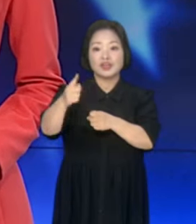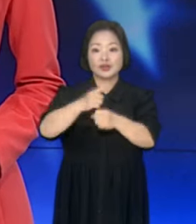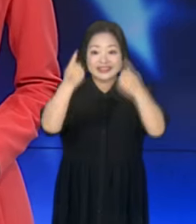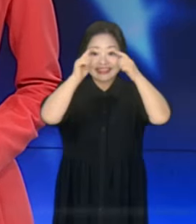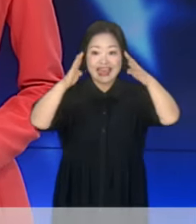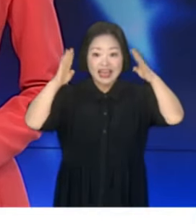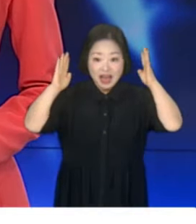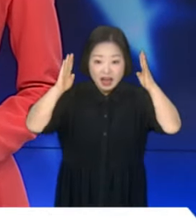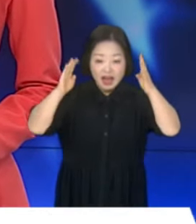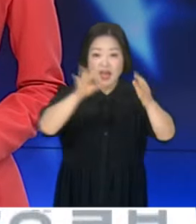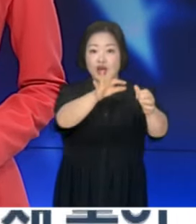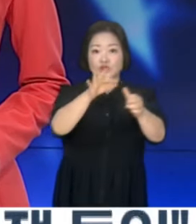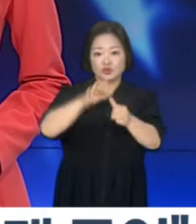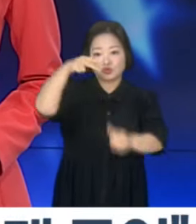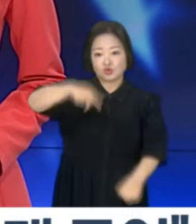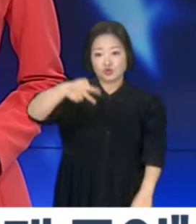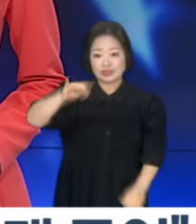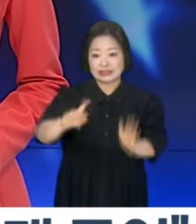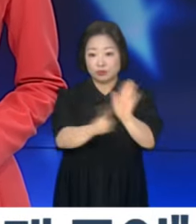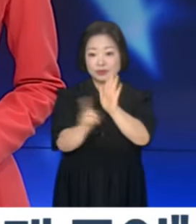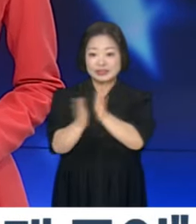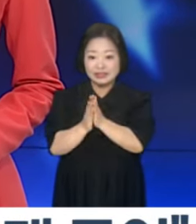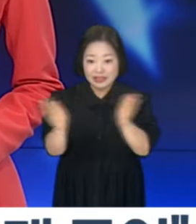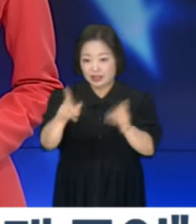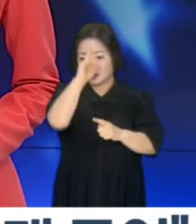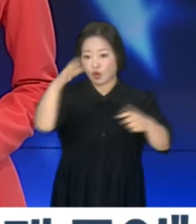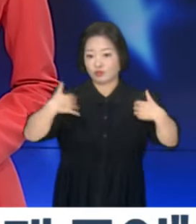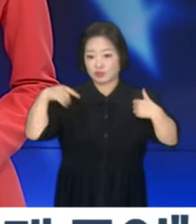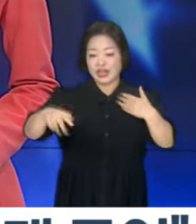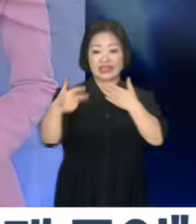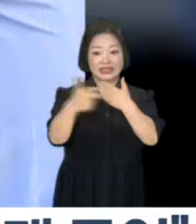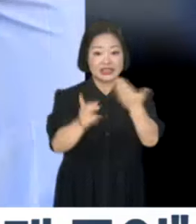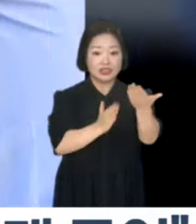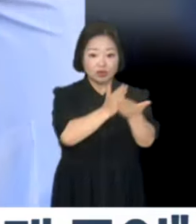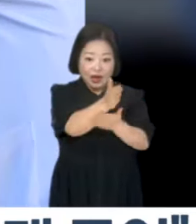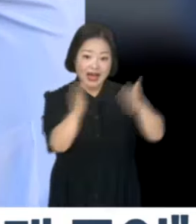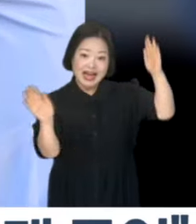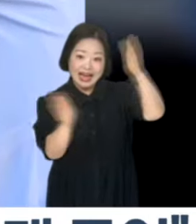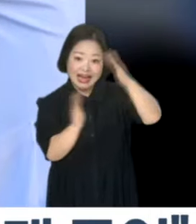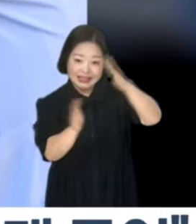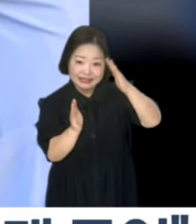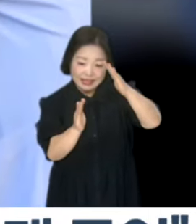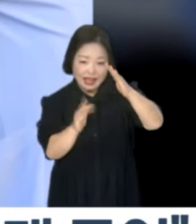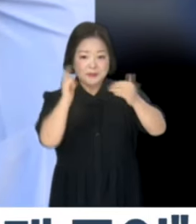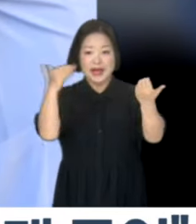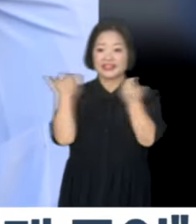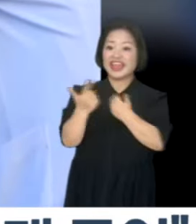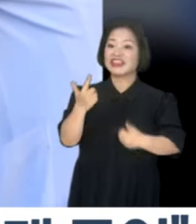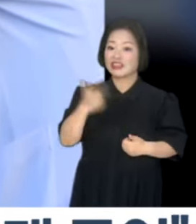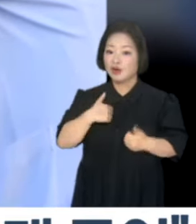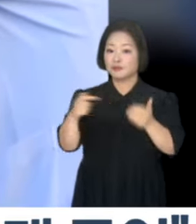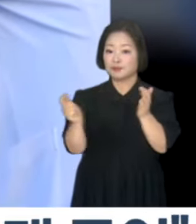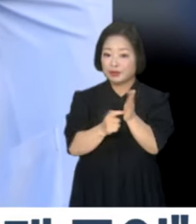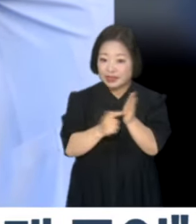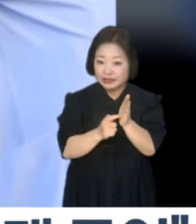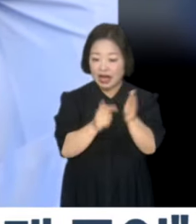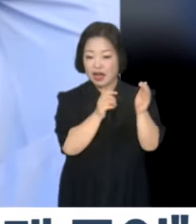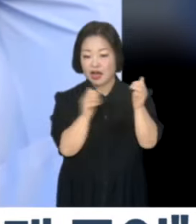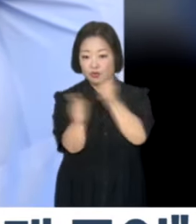내년도 대학 수심 모집이 시작된 가운데 정부의 의과대학 정원 증원에 반발해 온 의과대학 비상대책